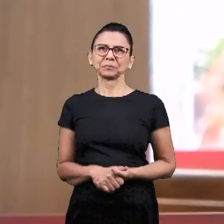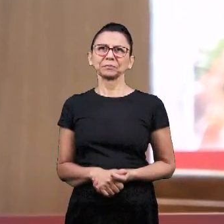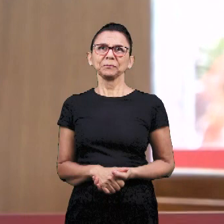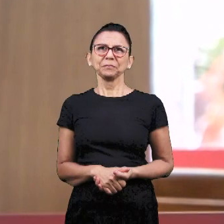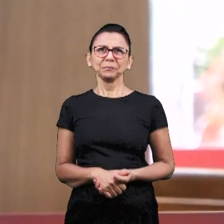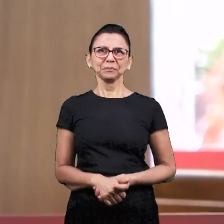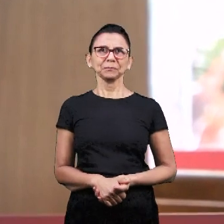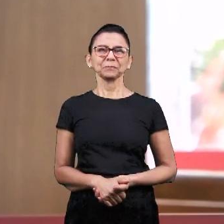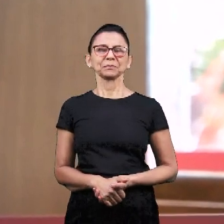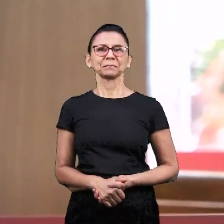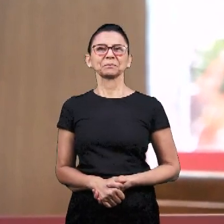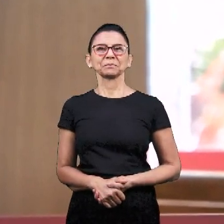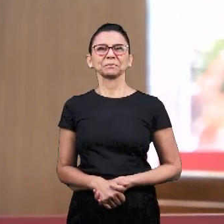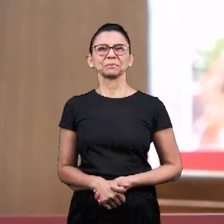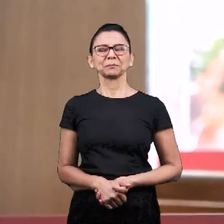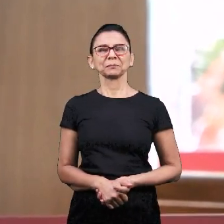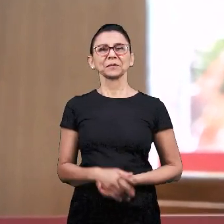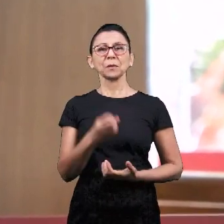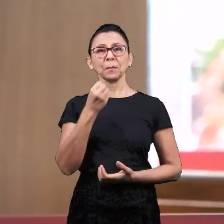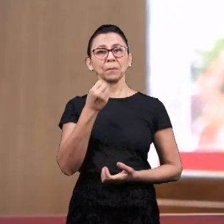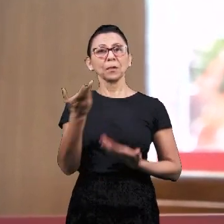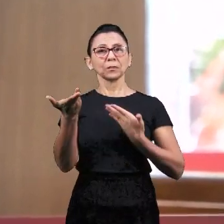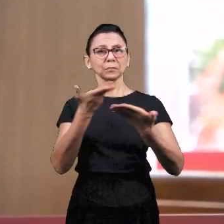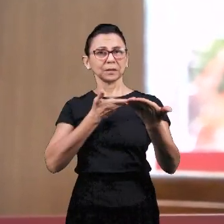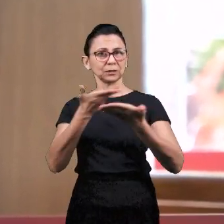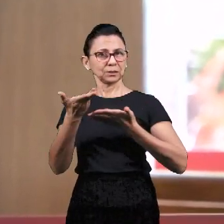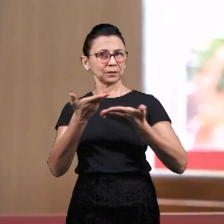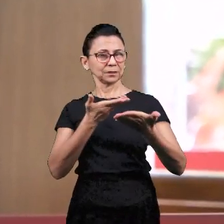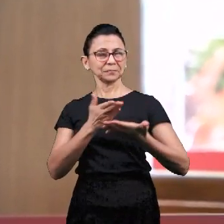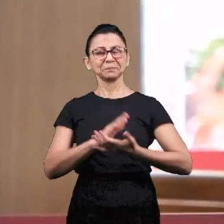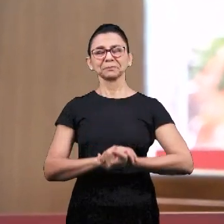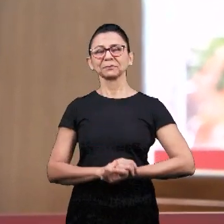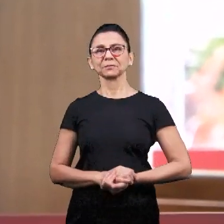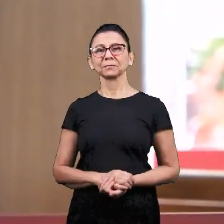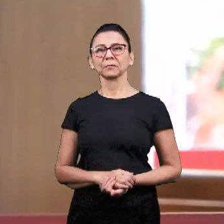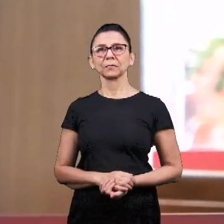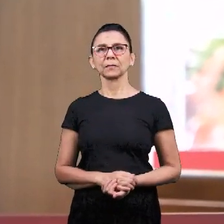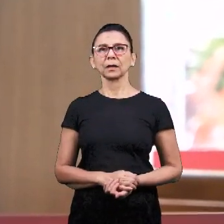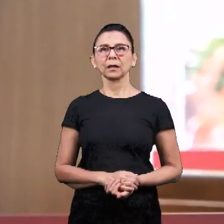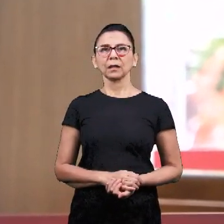partager avec nous. Nous sommes ici en train de faire cette citation en raison de